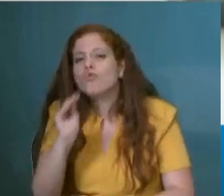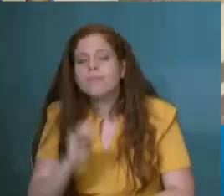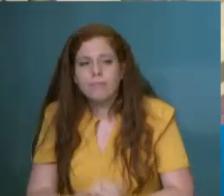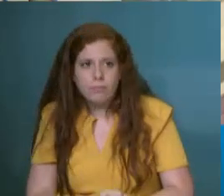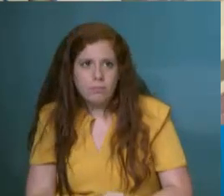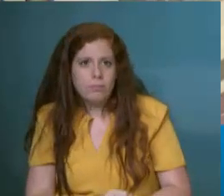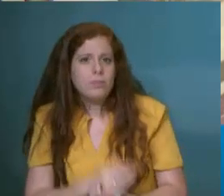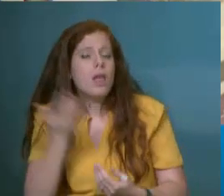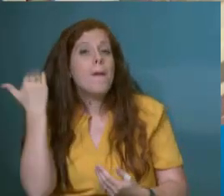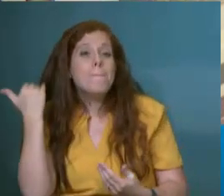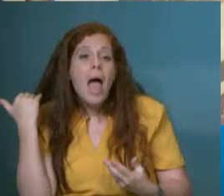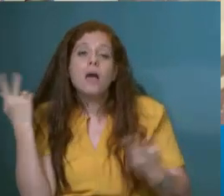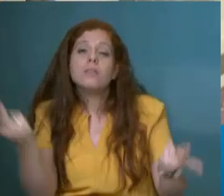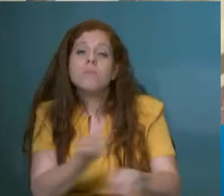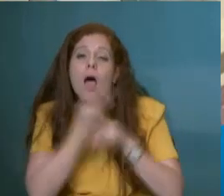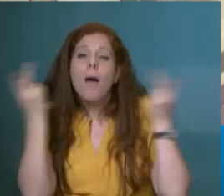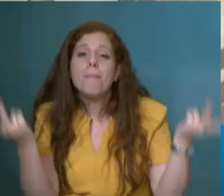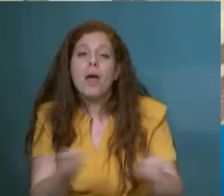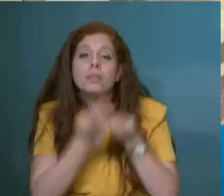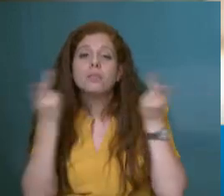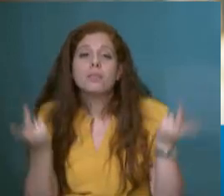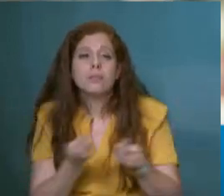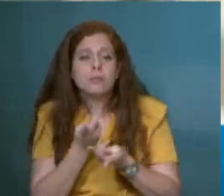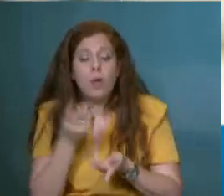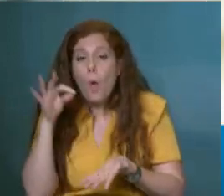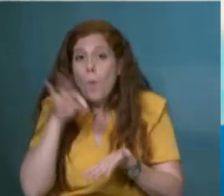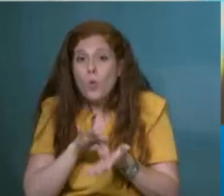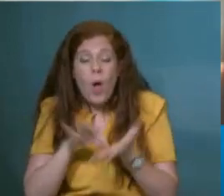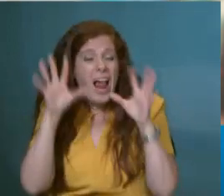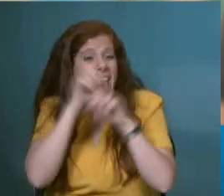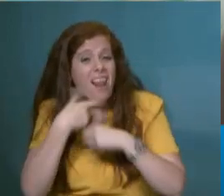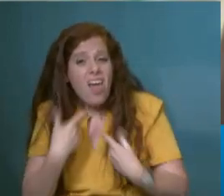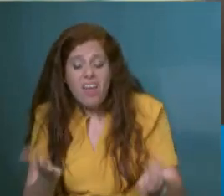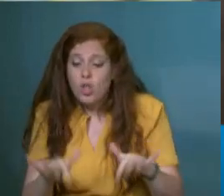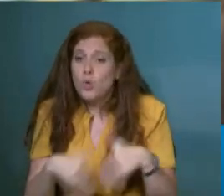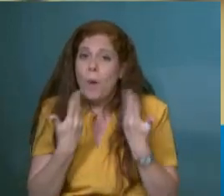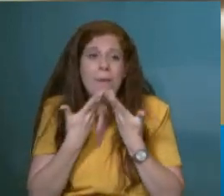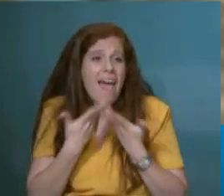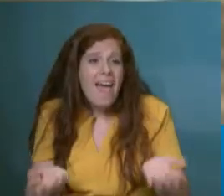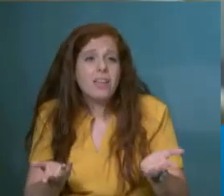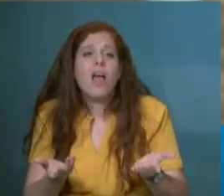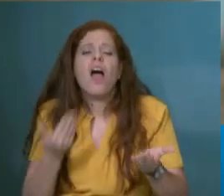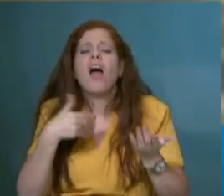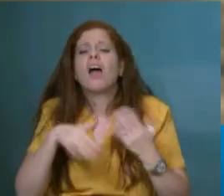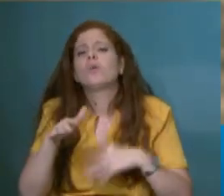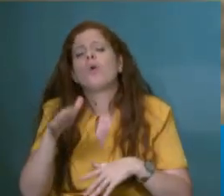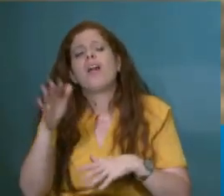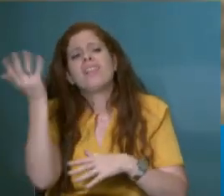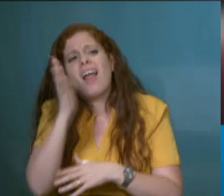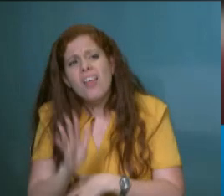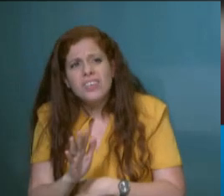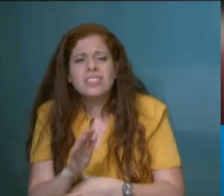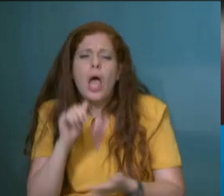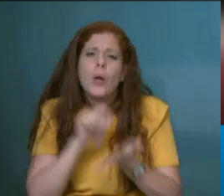אותה בכל דרך אפשרית. מאותו רגע אין יום ואין לילה. הלכנו לכל הרשתות, טלוויזיה,